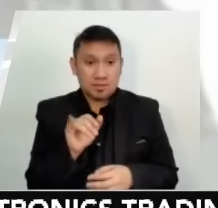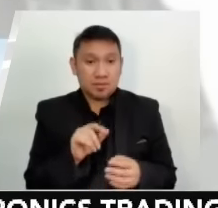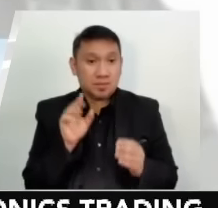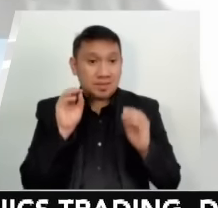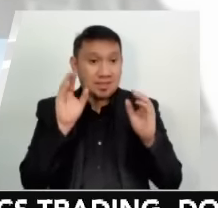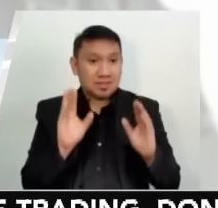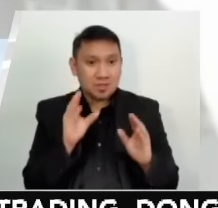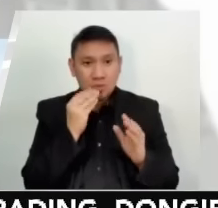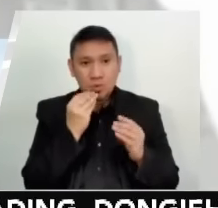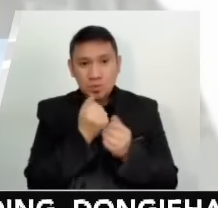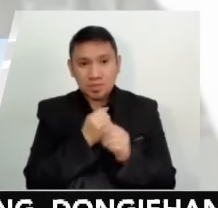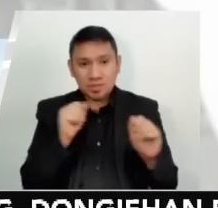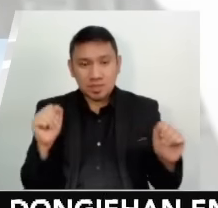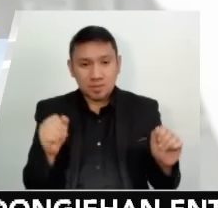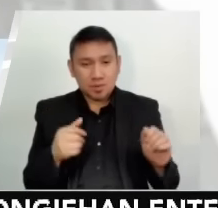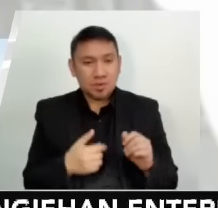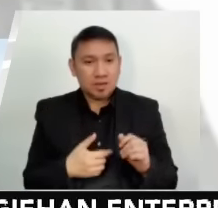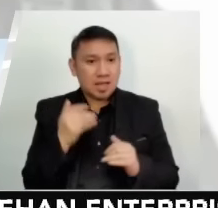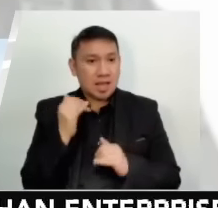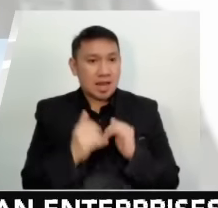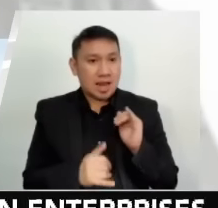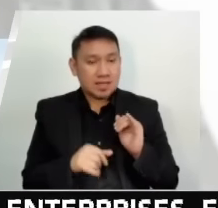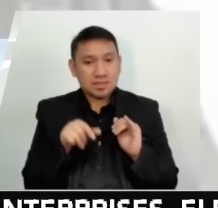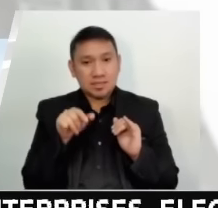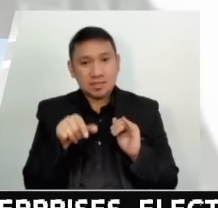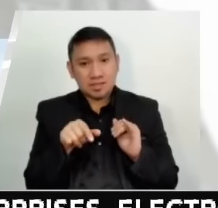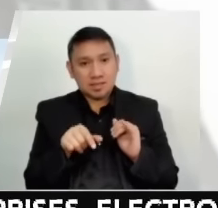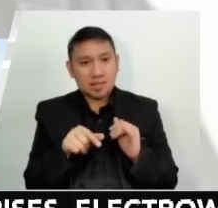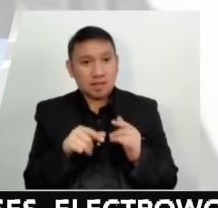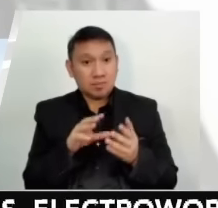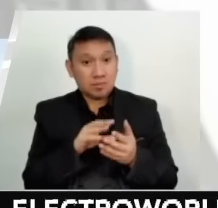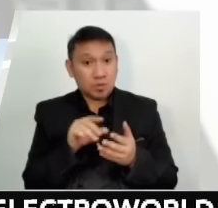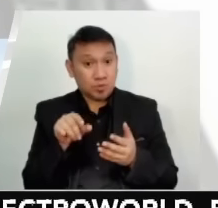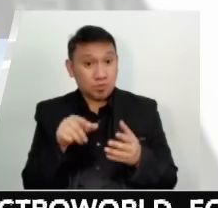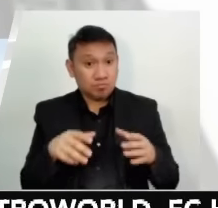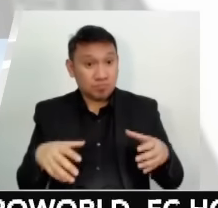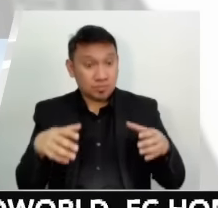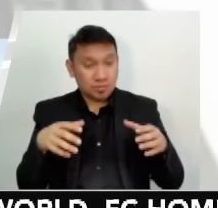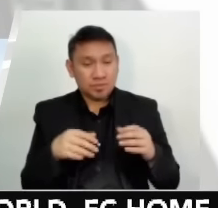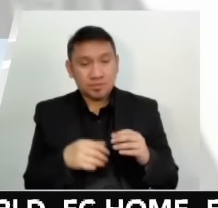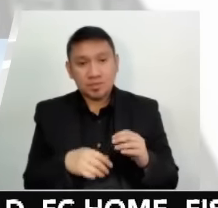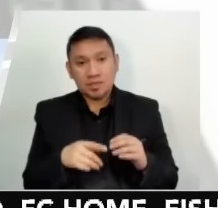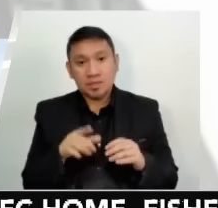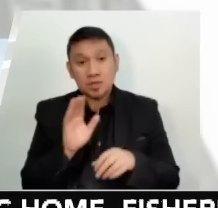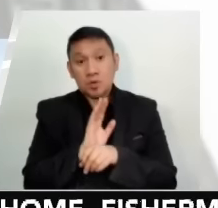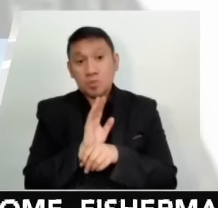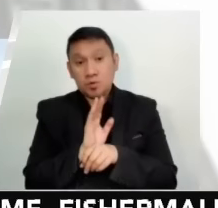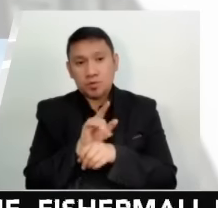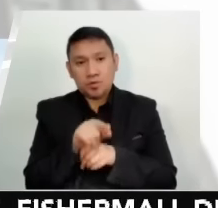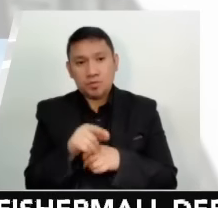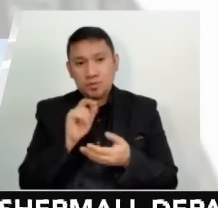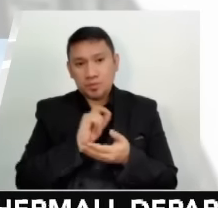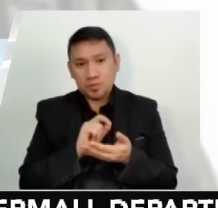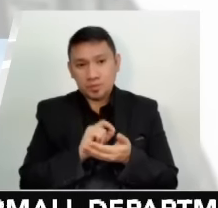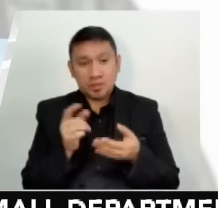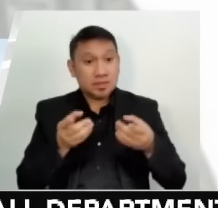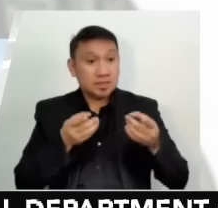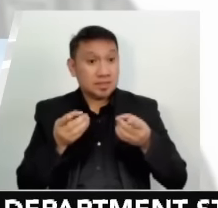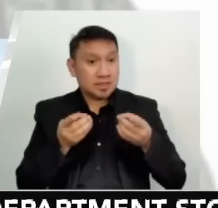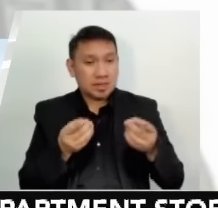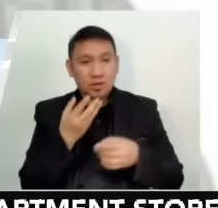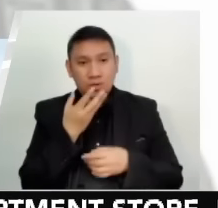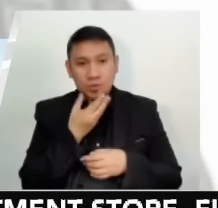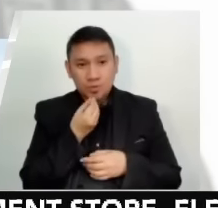huling kopya ng balota sa gitna ng eleksyon Wow ang pelikula ay isinulat at idinirek ni kipoy